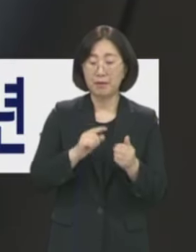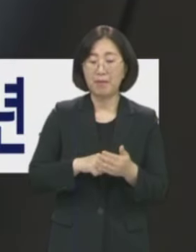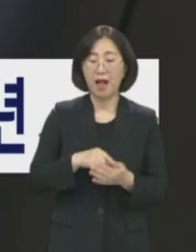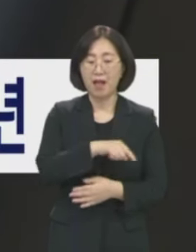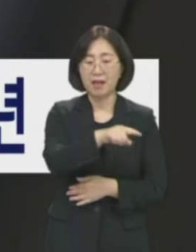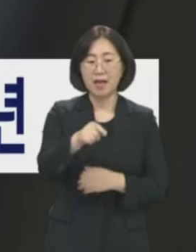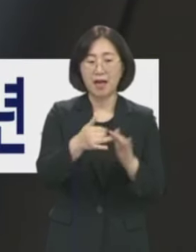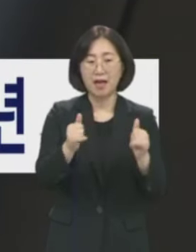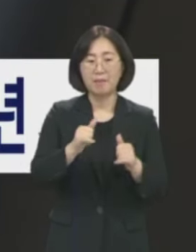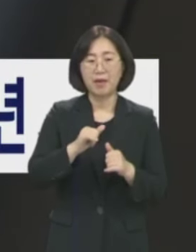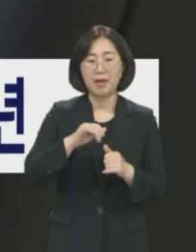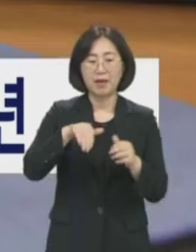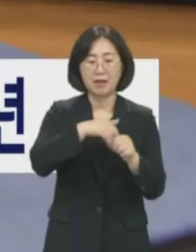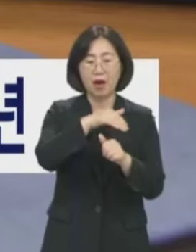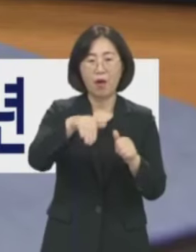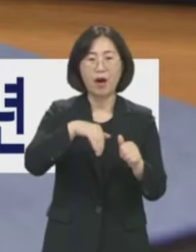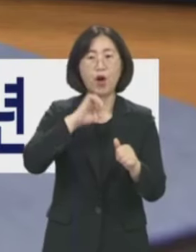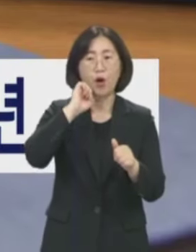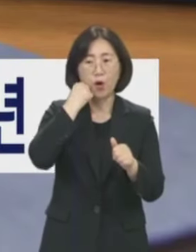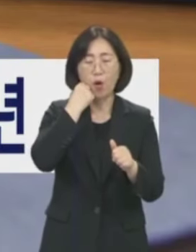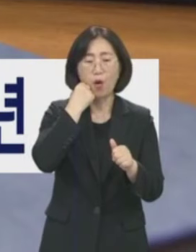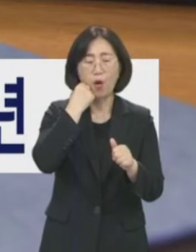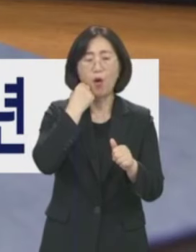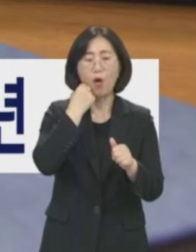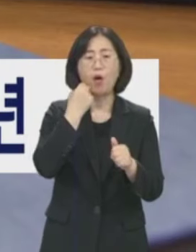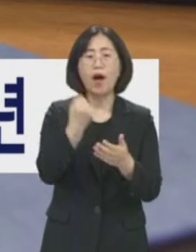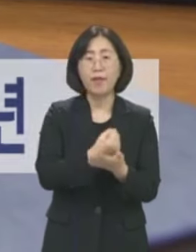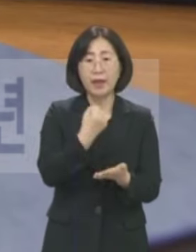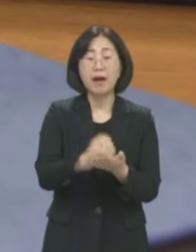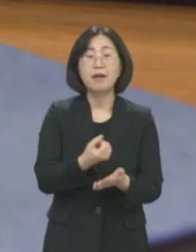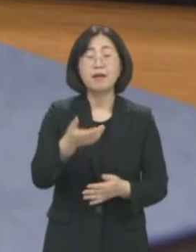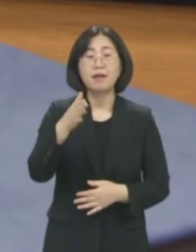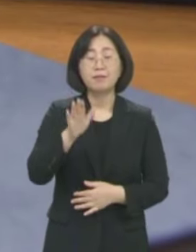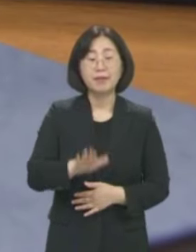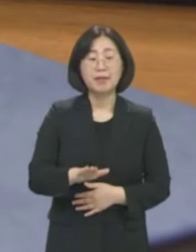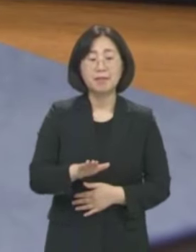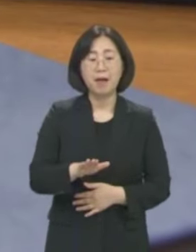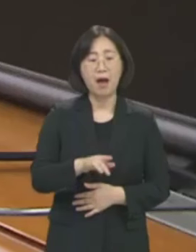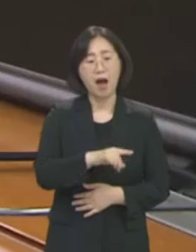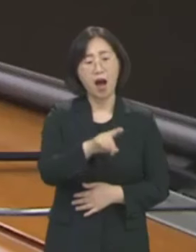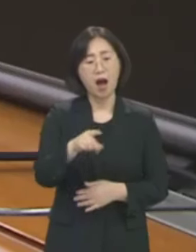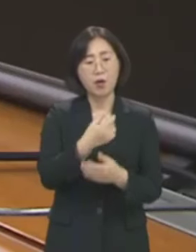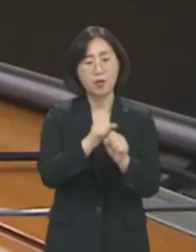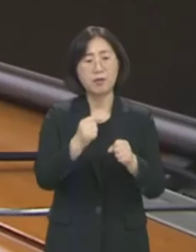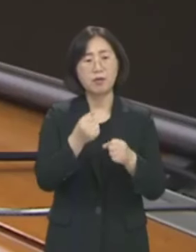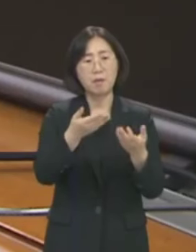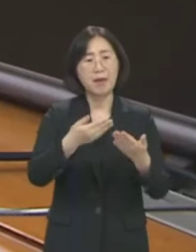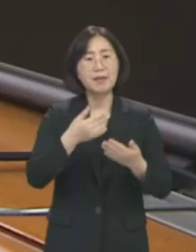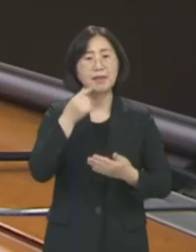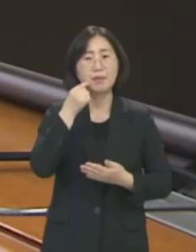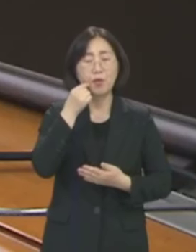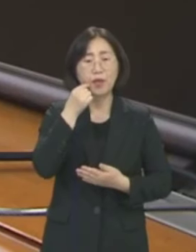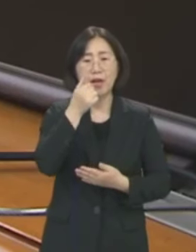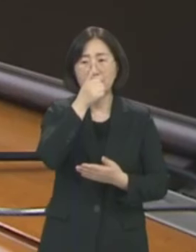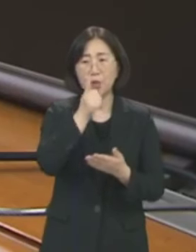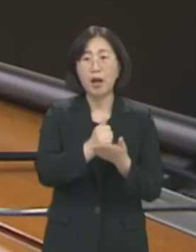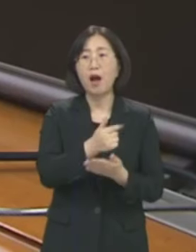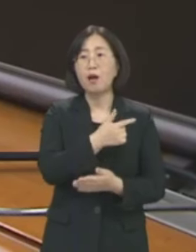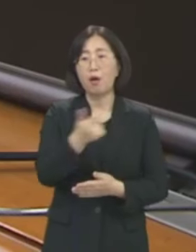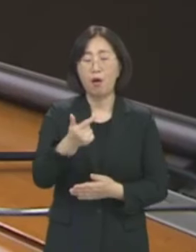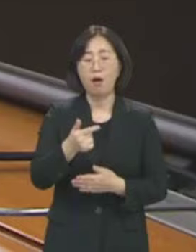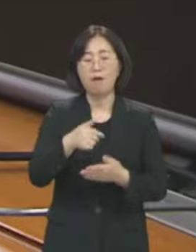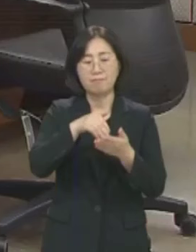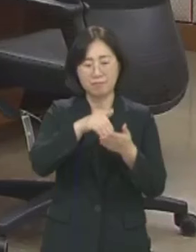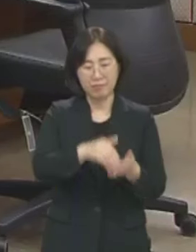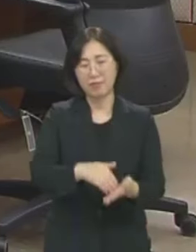피고인들이 불우한 가정환경에서 자라는 등 각자 처한 사정은 안타깝지만 도저히 용서받을 수 없는 범행을 저질러 중형